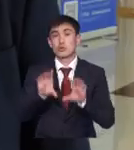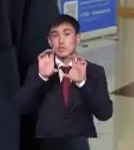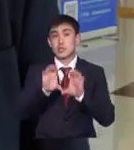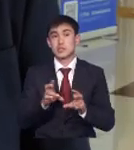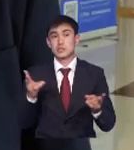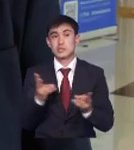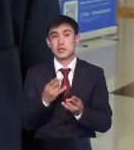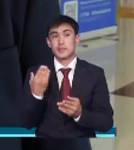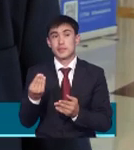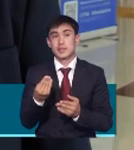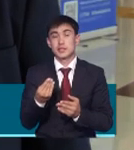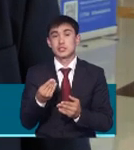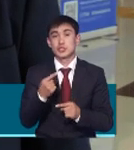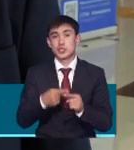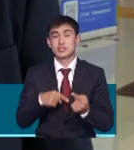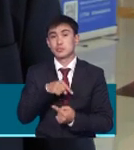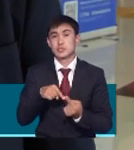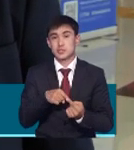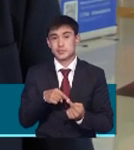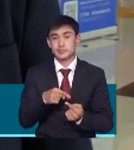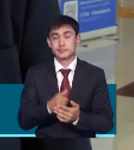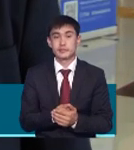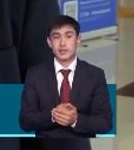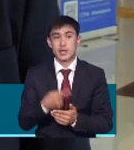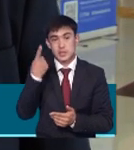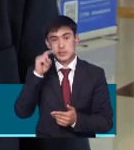стало ней частью бизнеса